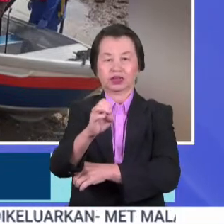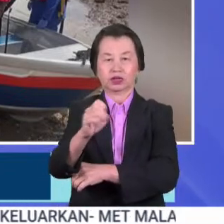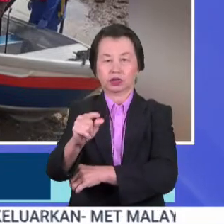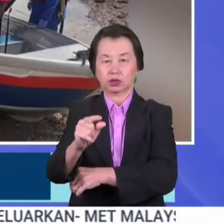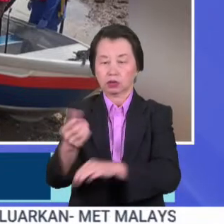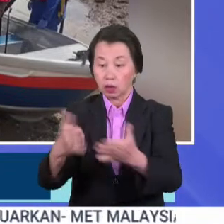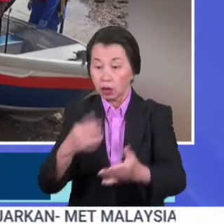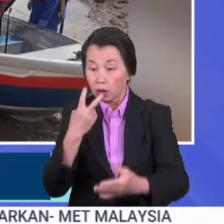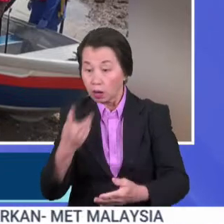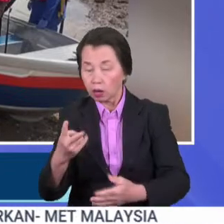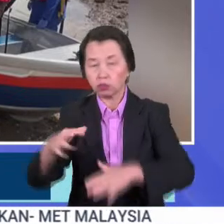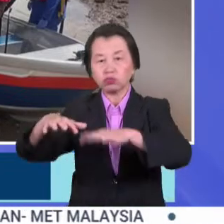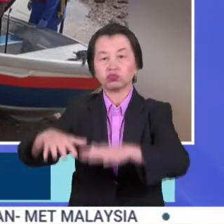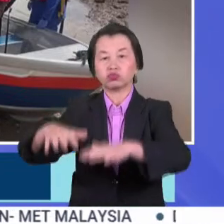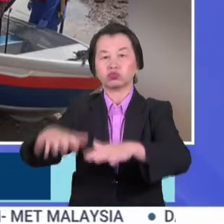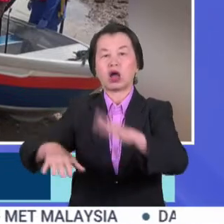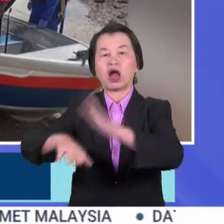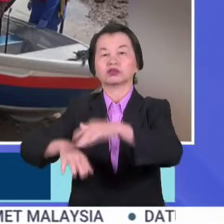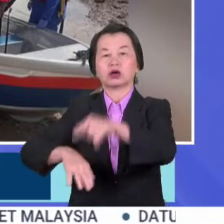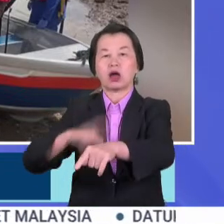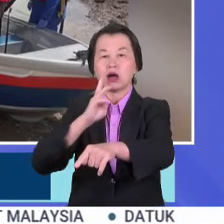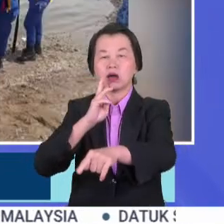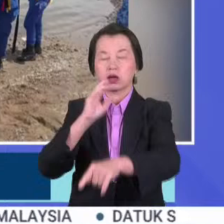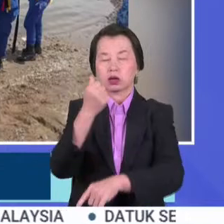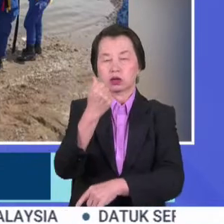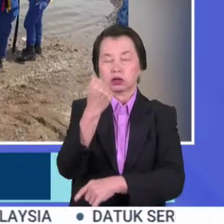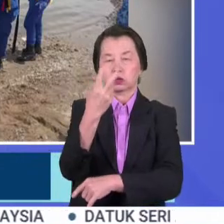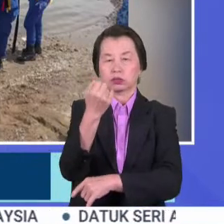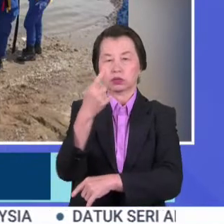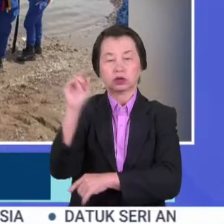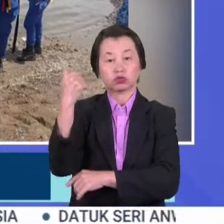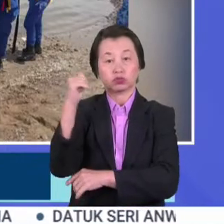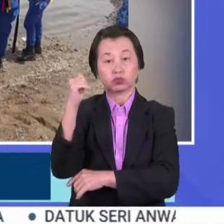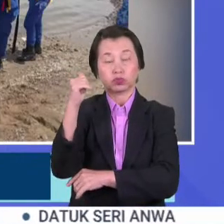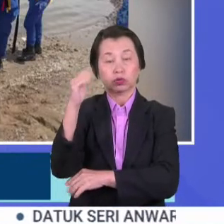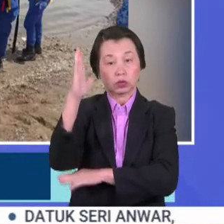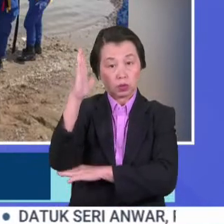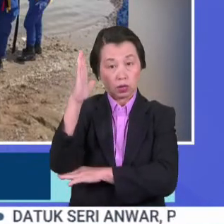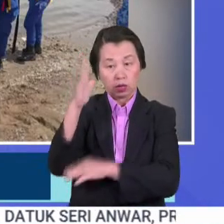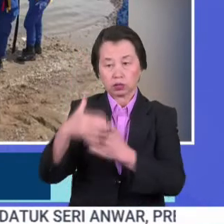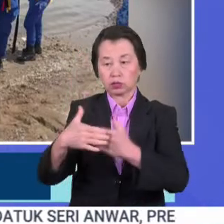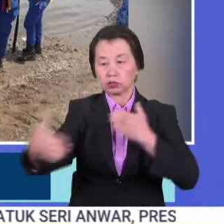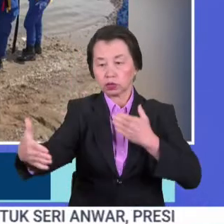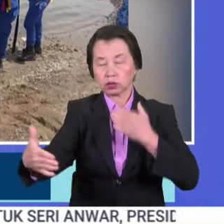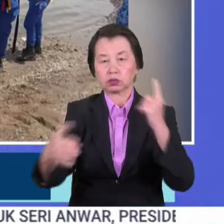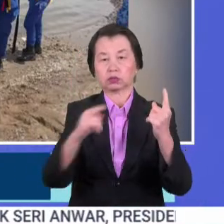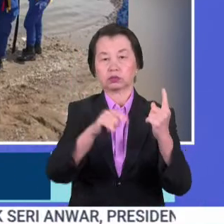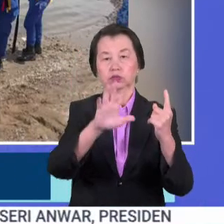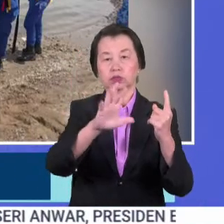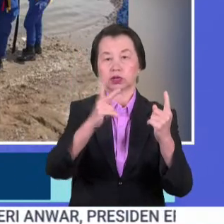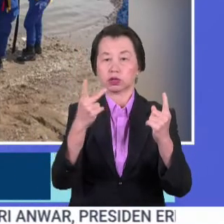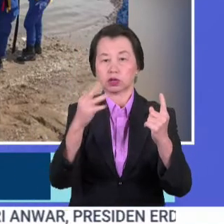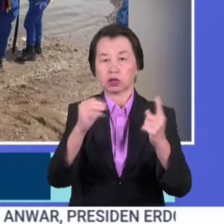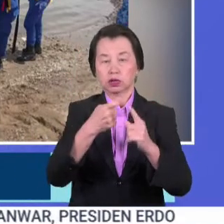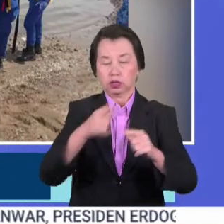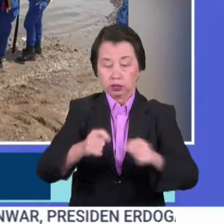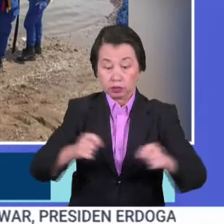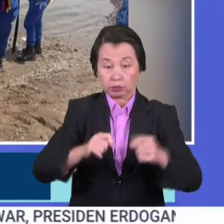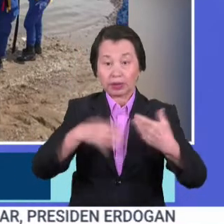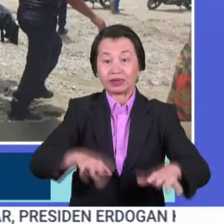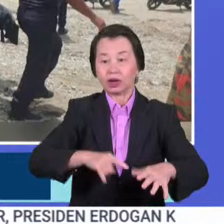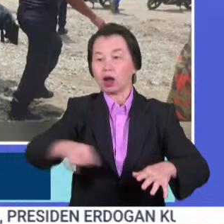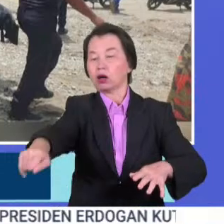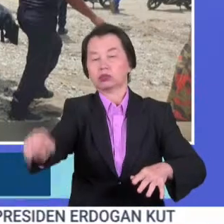itu ditemui terapung pada pukul 12.10 minit tengah hari dengan jarak 1.5 km dari lokasi mangsa hilang.